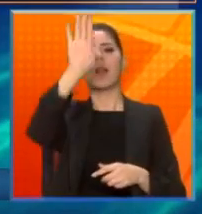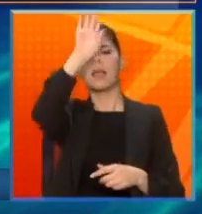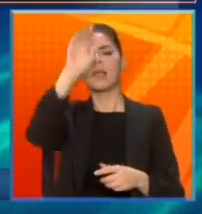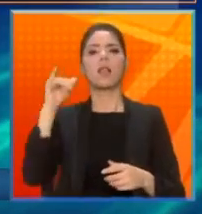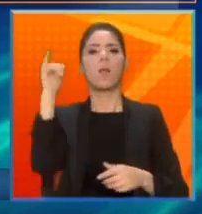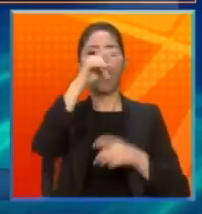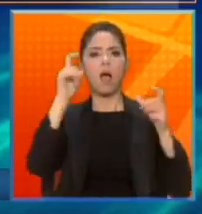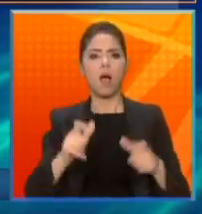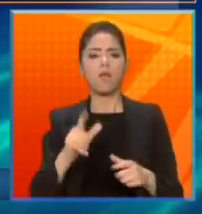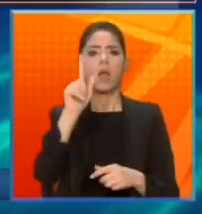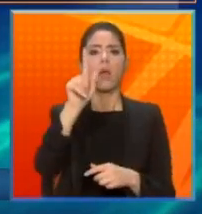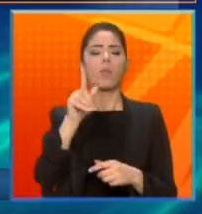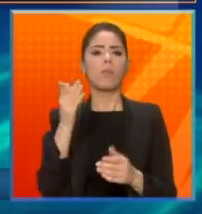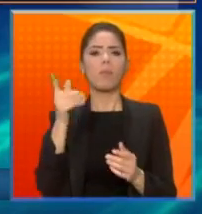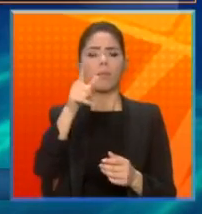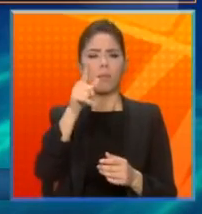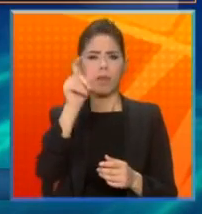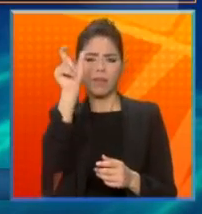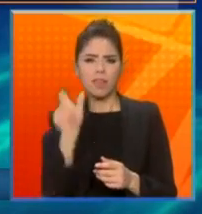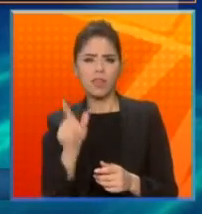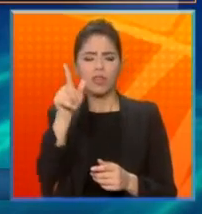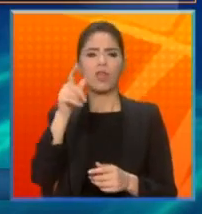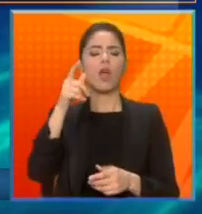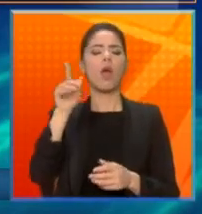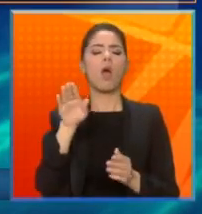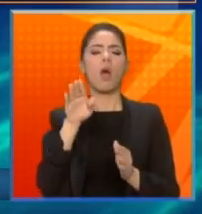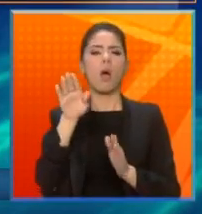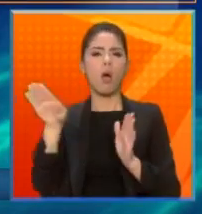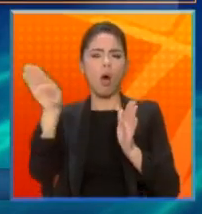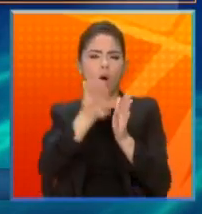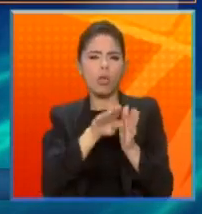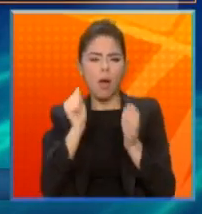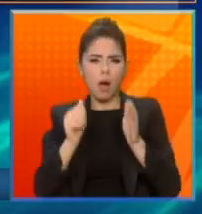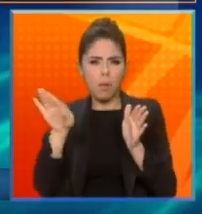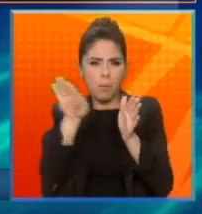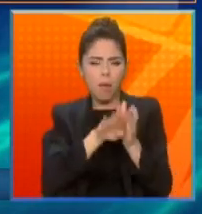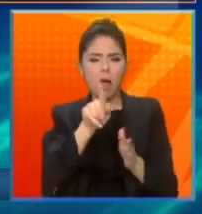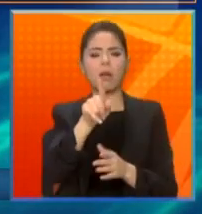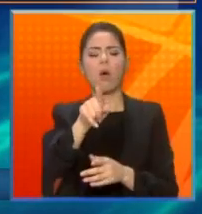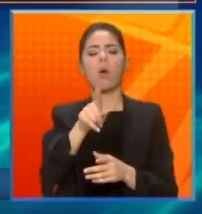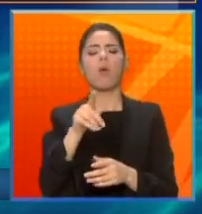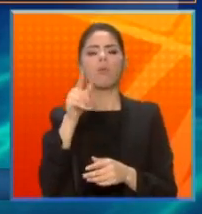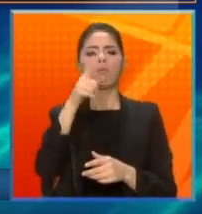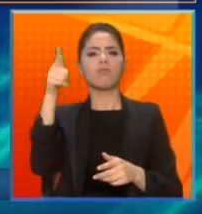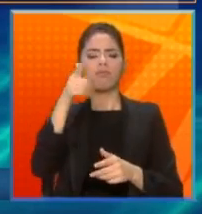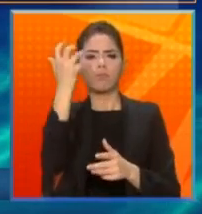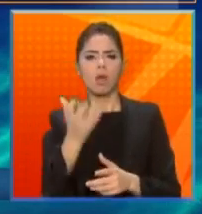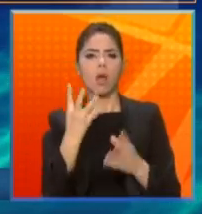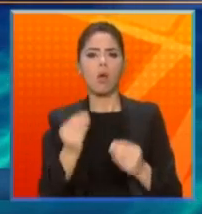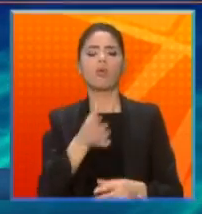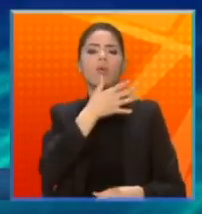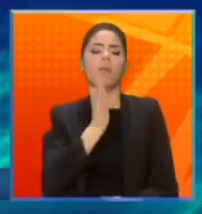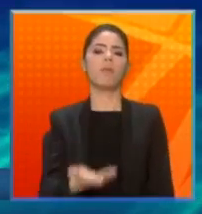Havalimanı. Yolculardan biri otopark ücretini ödediği otomatı tekmeleyip yumrukladı. O sırada kameranın onu kaydettiğini